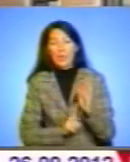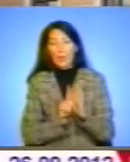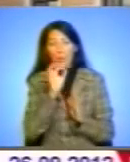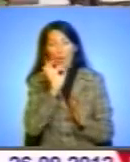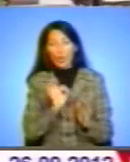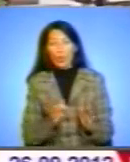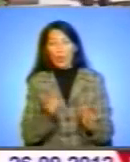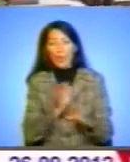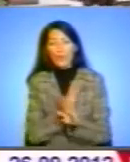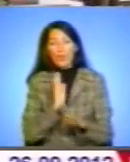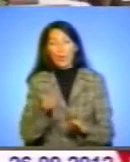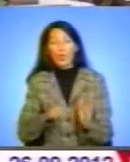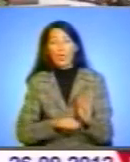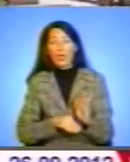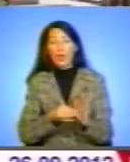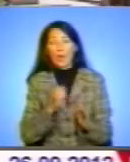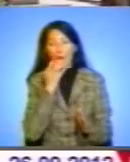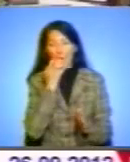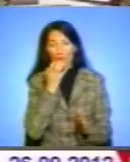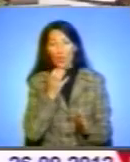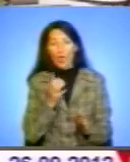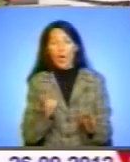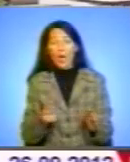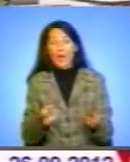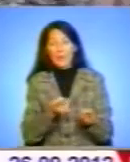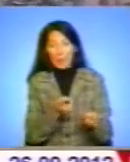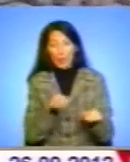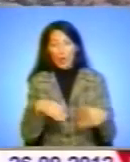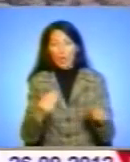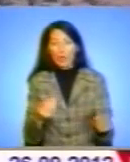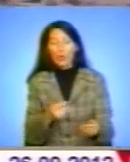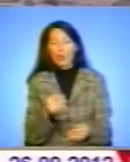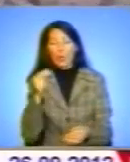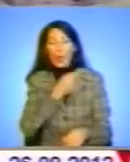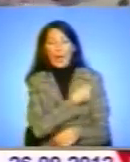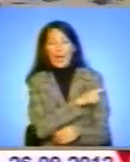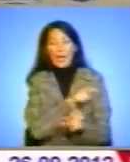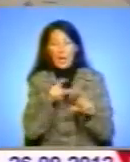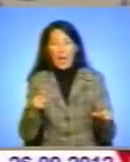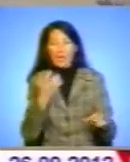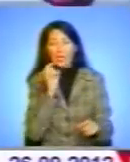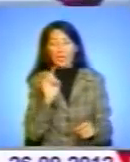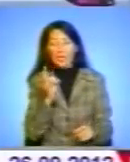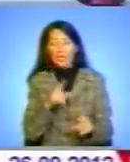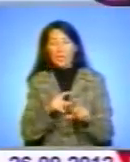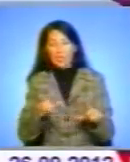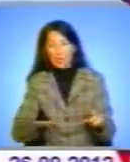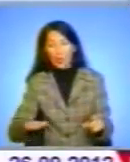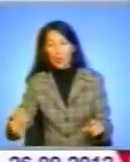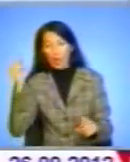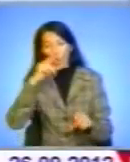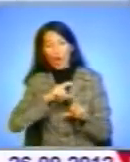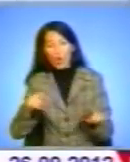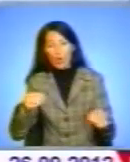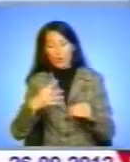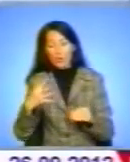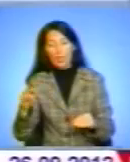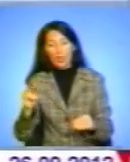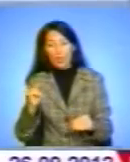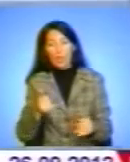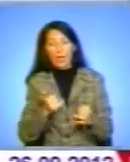жовтні буде високою, тепло подадуть у навчальні лікувальні заклади, дитячі садочки та школи із 15 числа. Для населення вигідно,